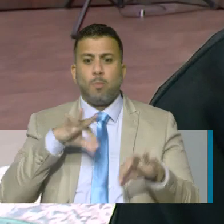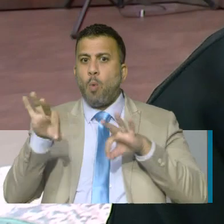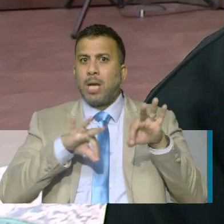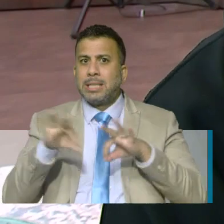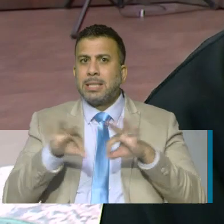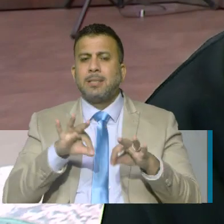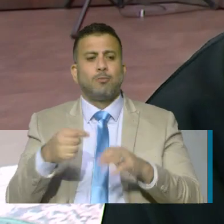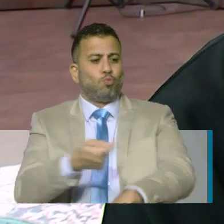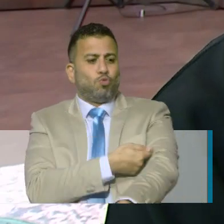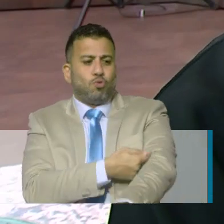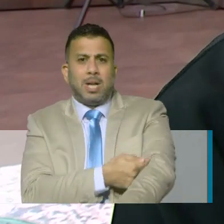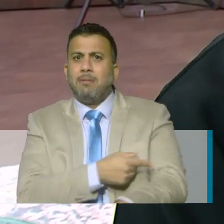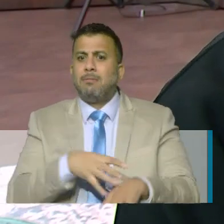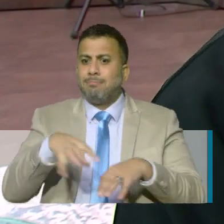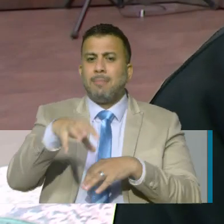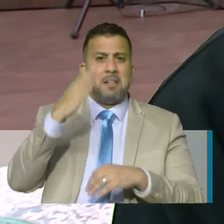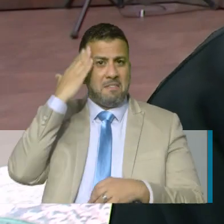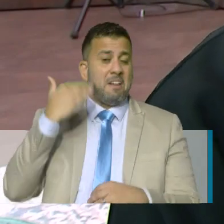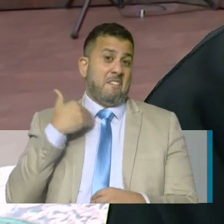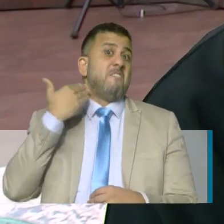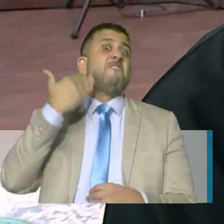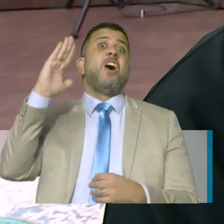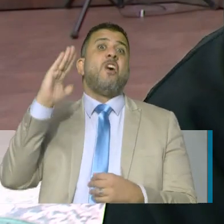وطبيبات ومجالات أخرى، كما أيضا نفتخر